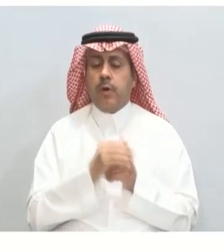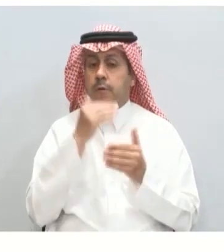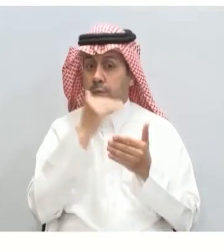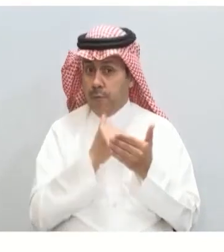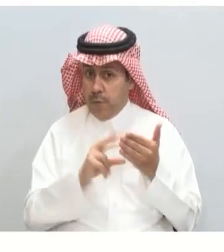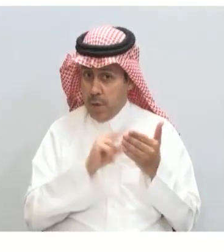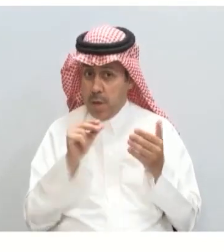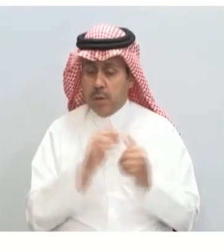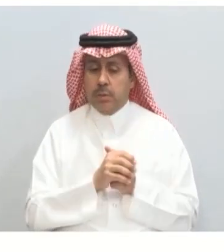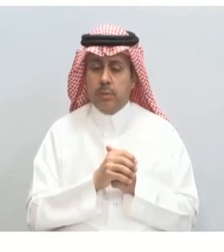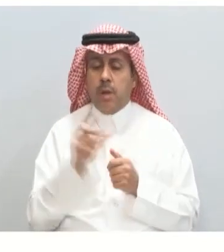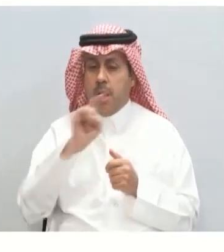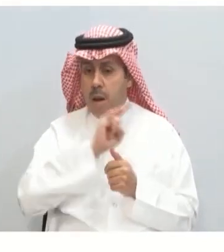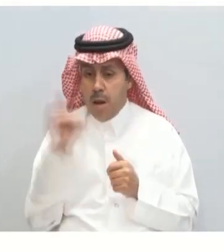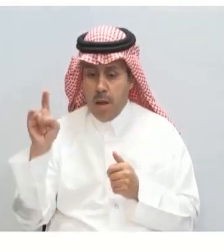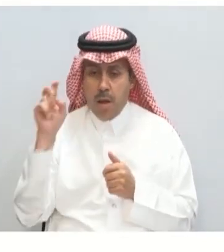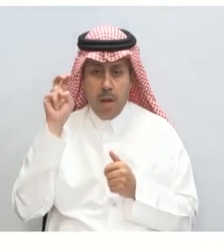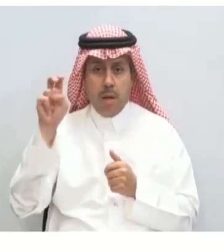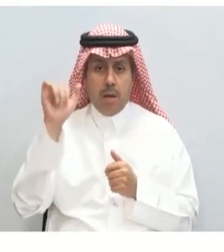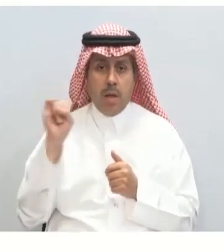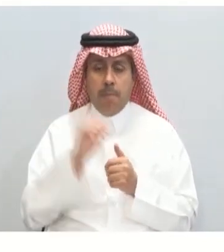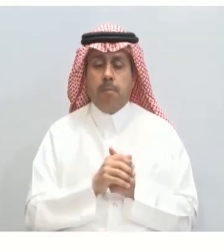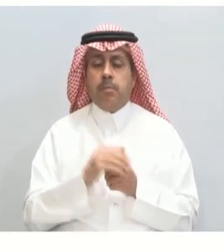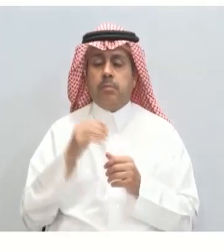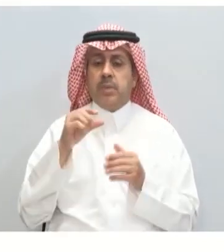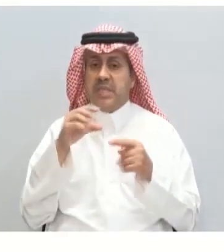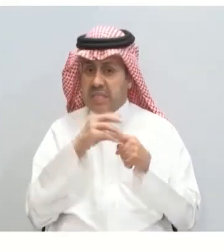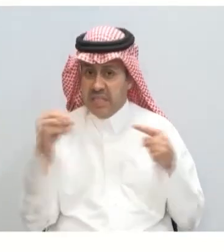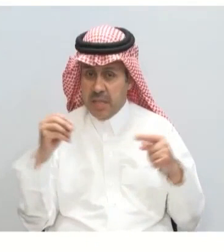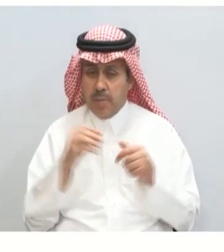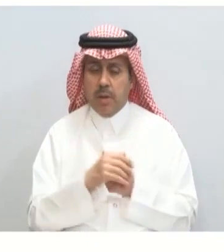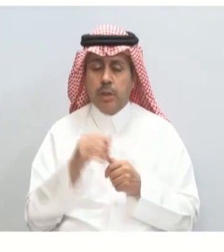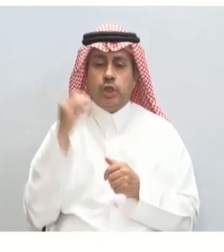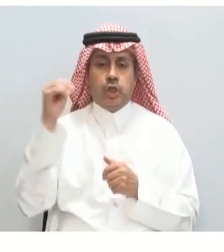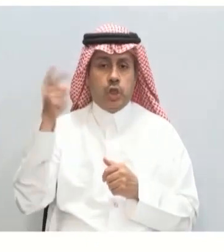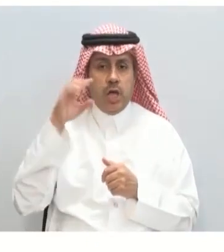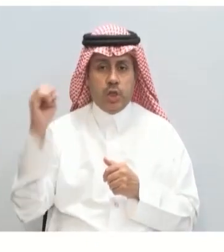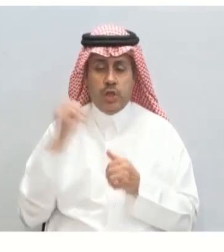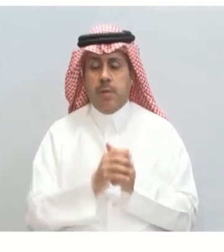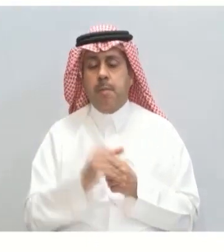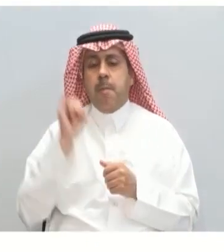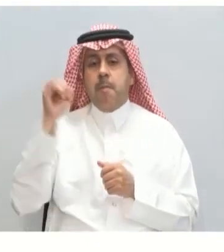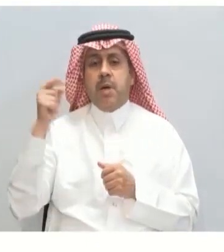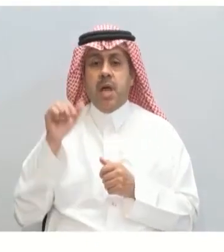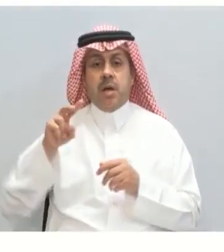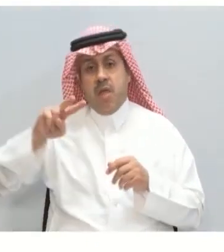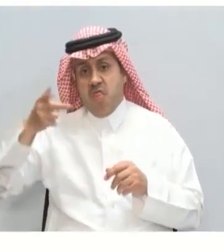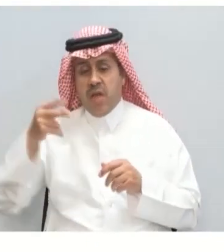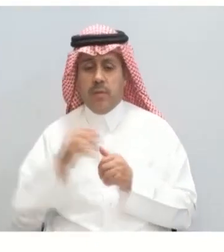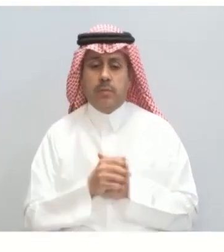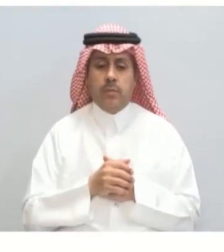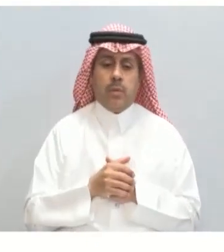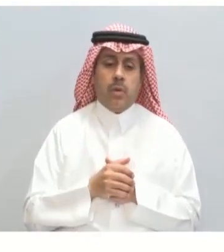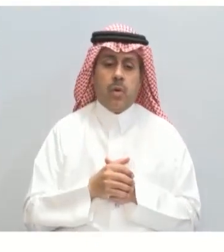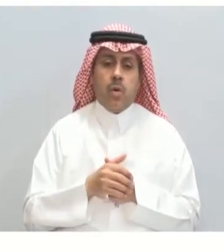نيجتف بمعنى لا قيم سلبيه لا نبحث عن خسائر وكذلك جي ار جي ما يتعلق في المعيار الاخر في